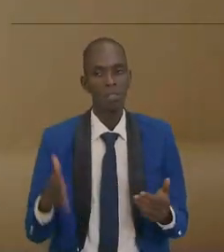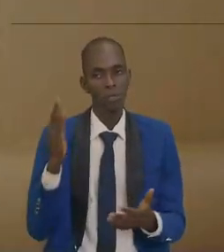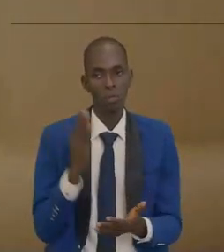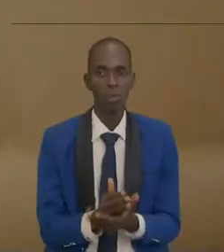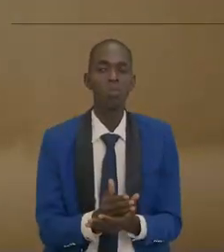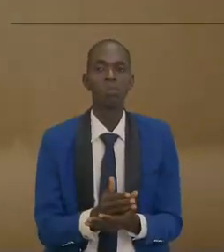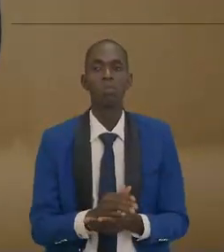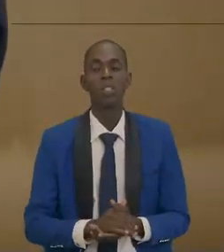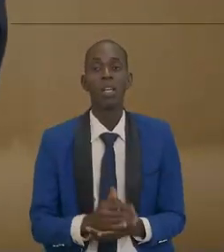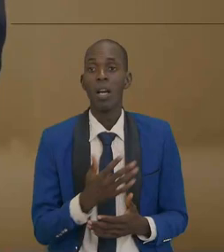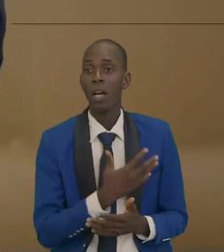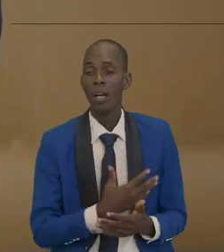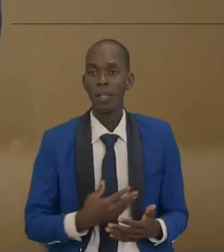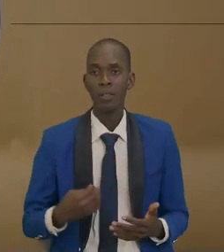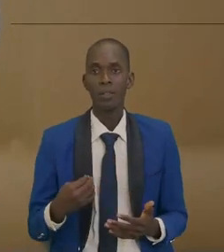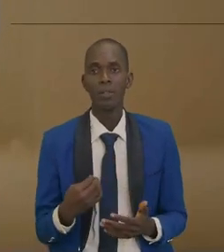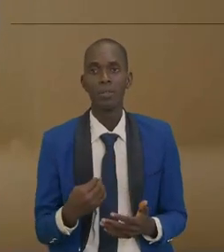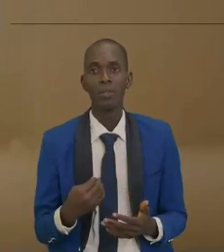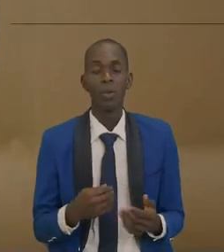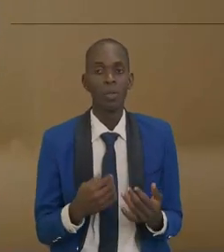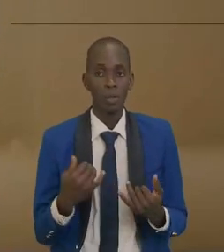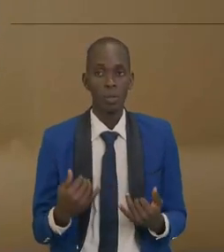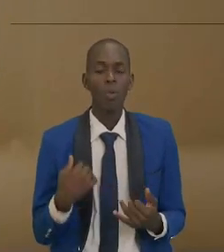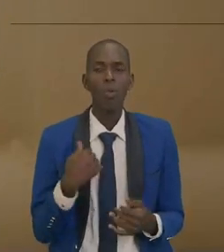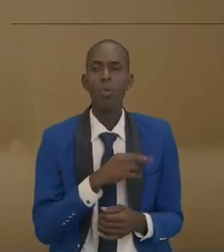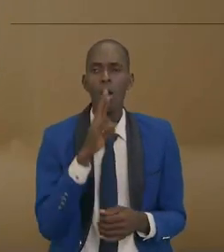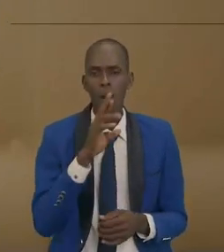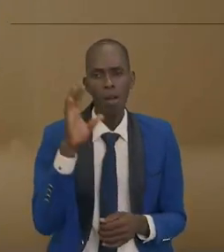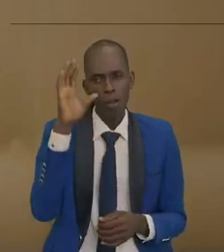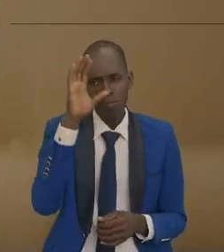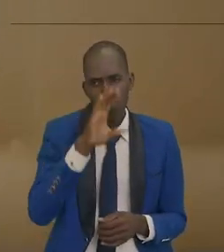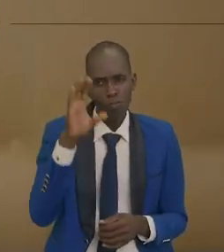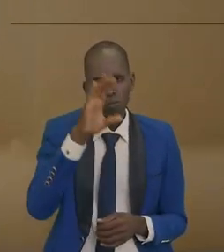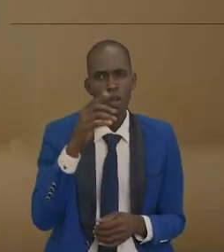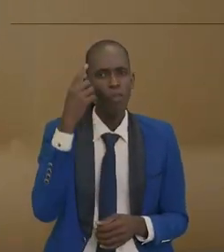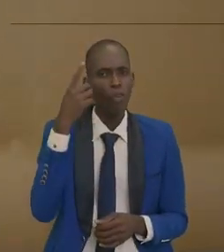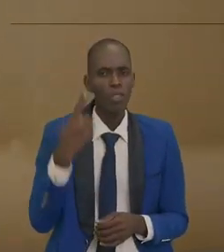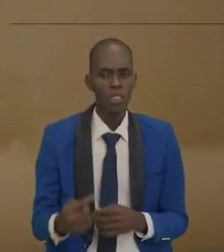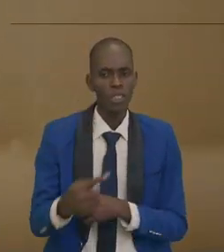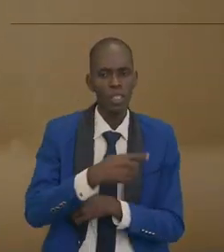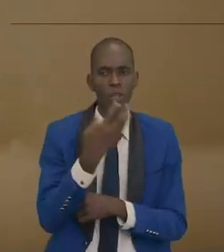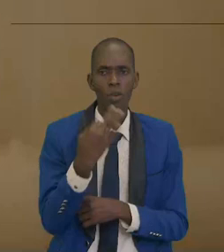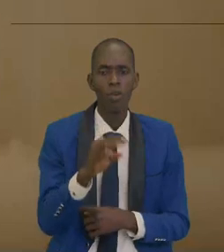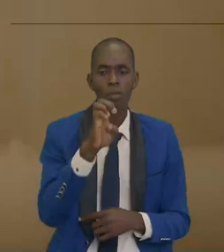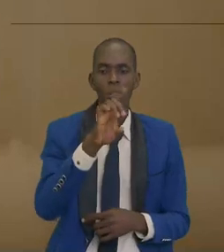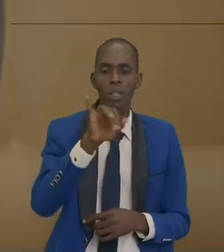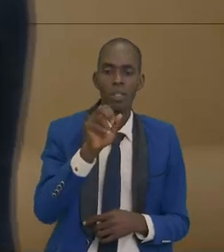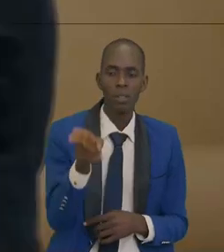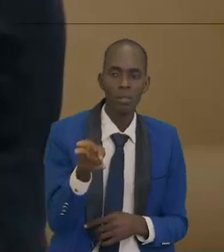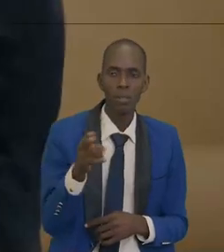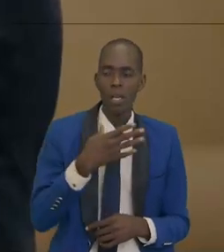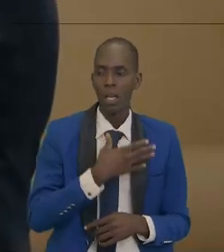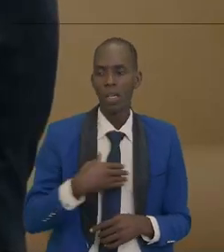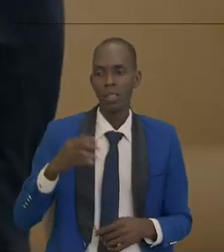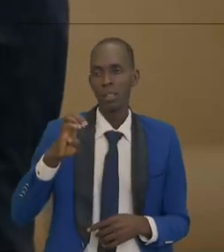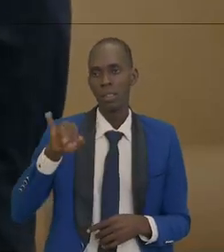Ainsi donc, le réveil veut dire que nous cherchons ou recherchons les jours d'Élie et d'Élisée une fois encore.